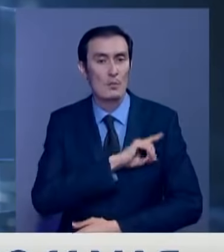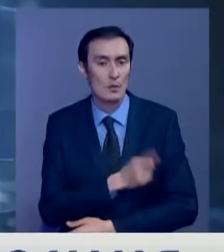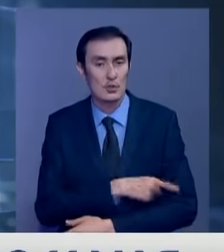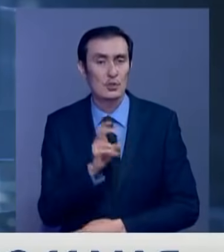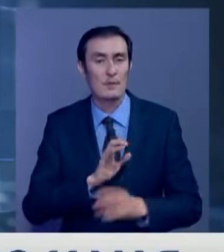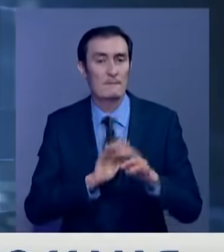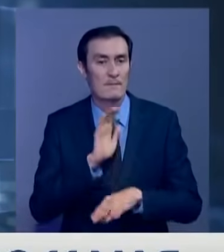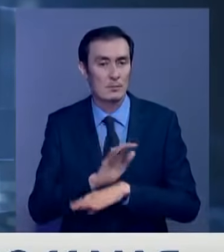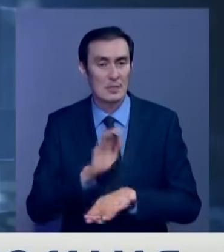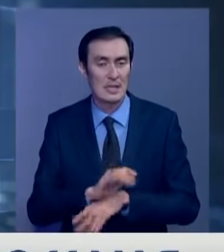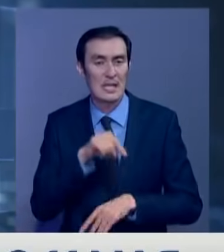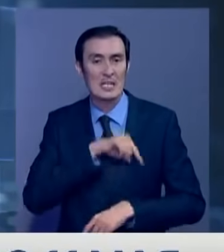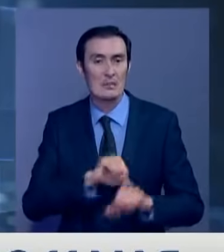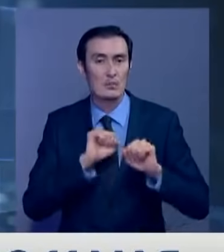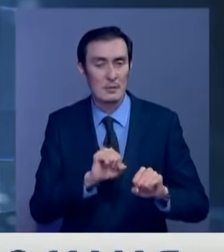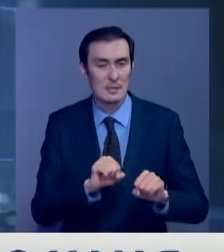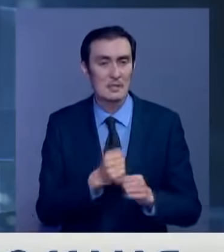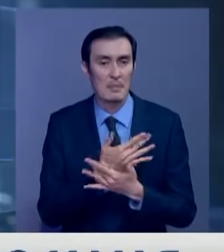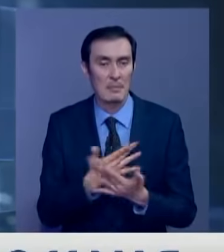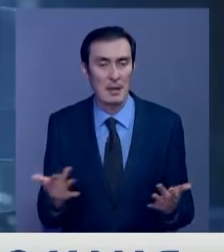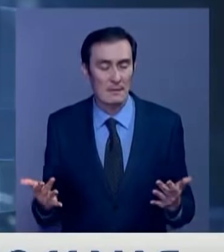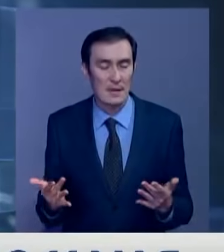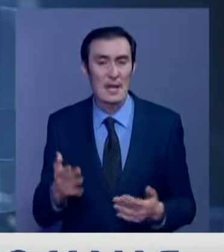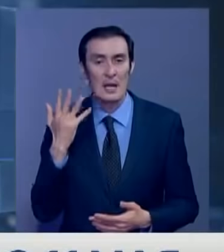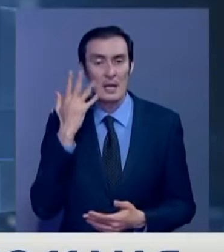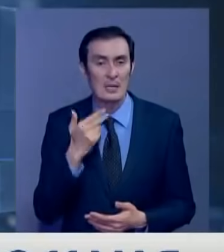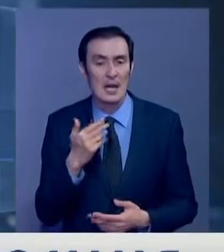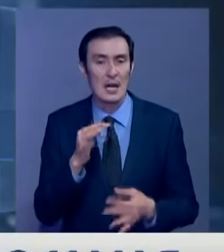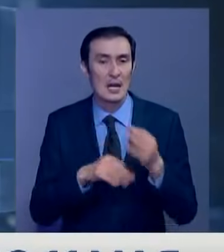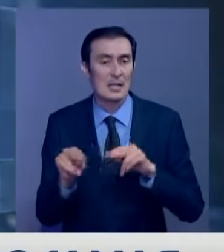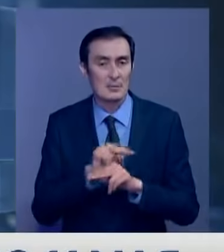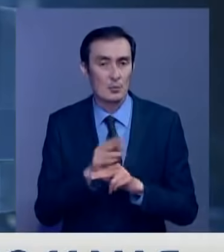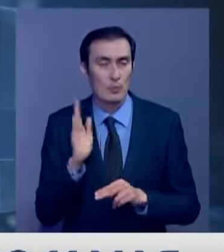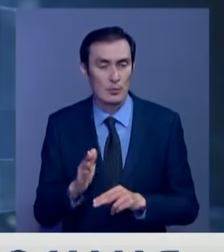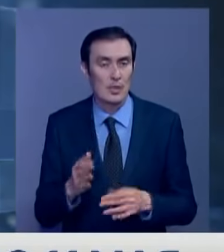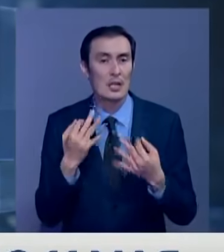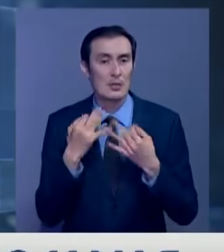для производства иммунобиологических препаратов. Когда рецептура вакцины